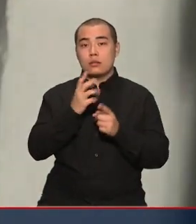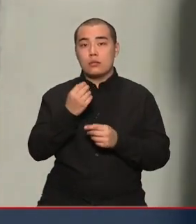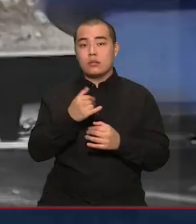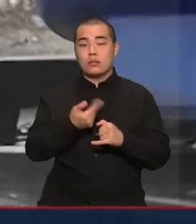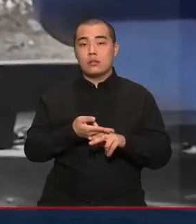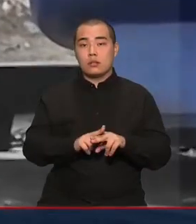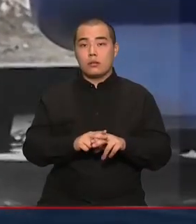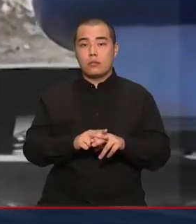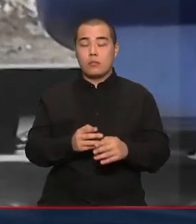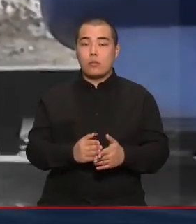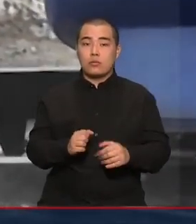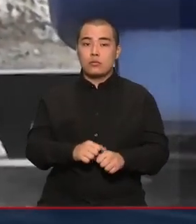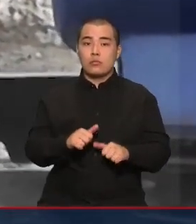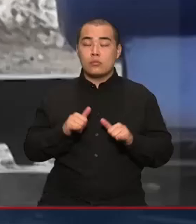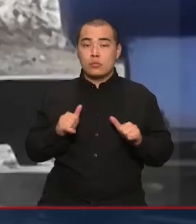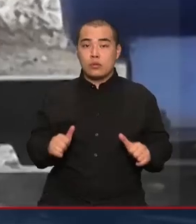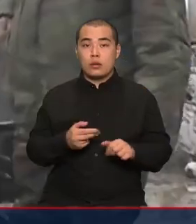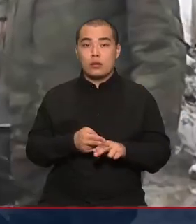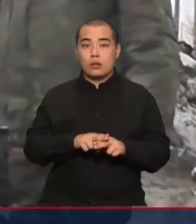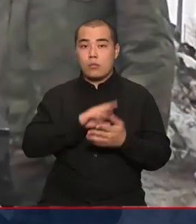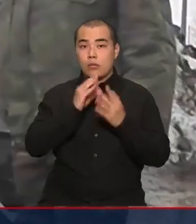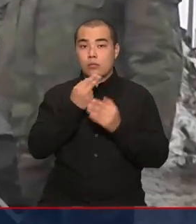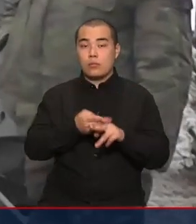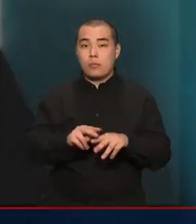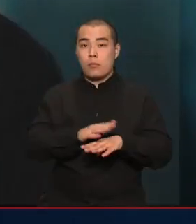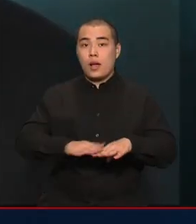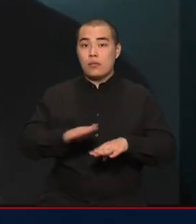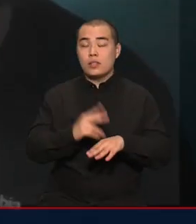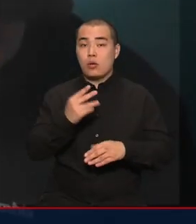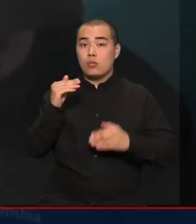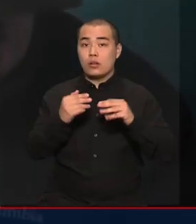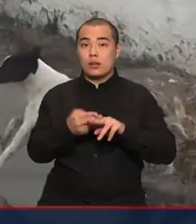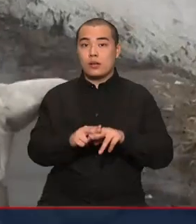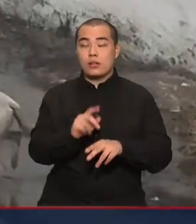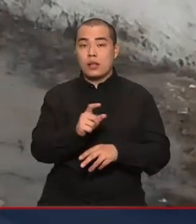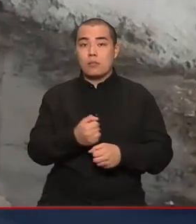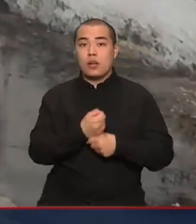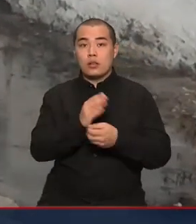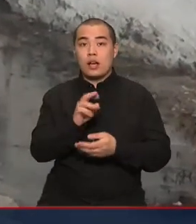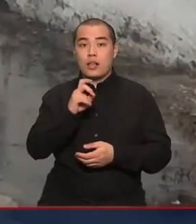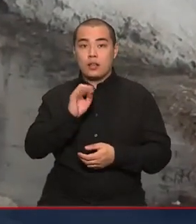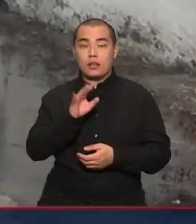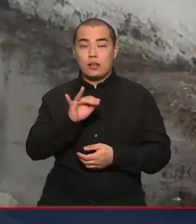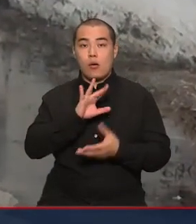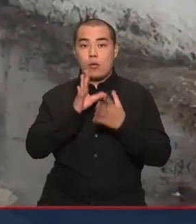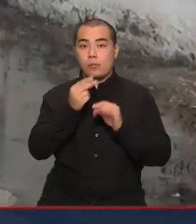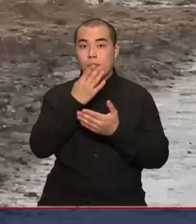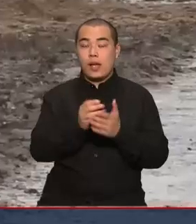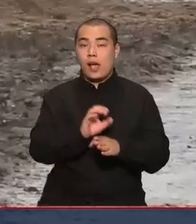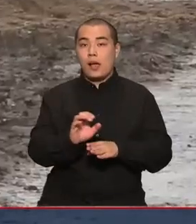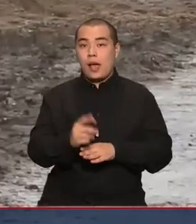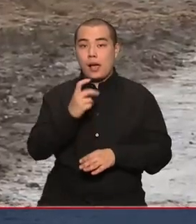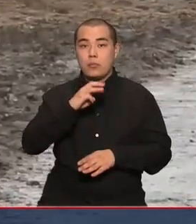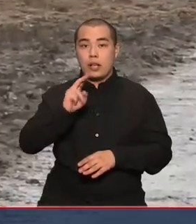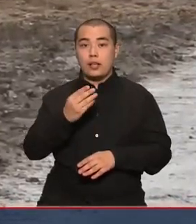этого, крупные банки второго уровня окажут финансовую поддержку. Халык-банк и благотворительный фонд «Халык» направят 1